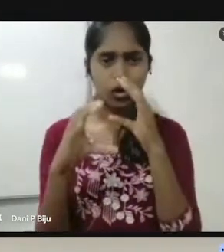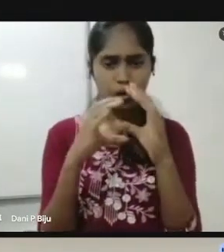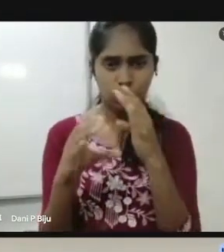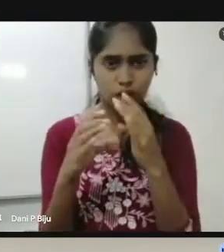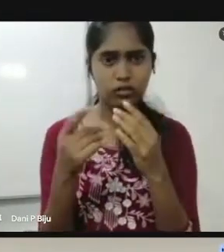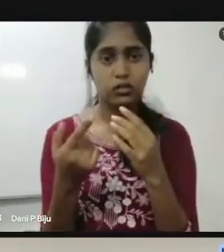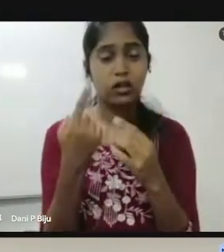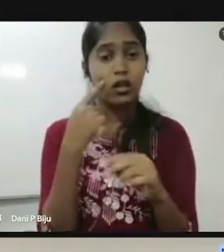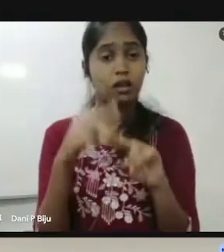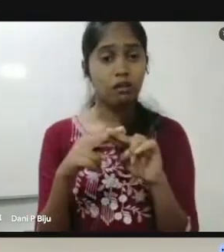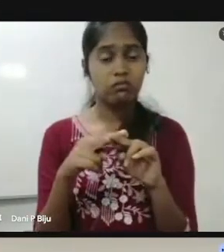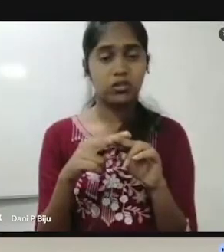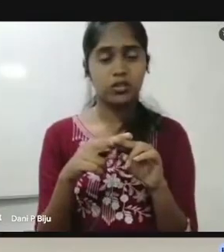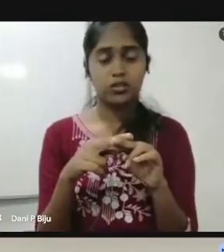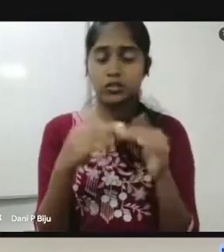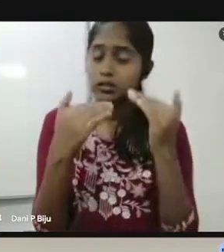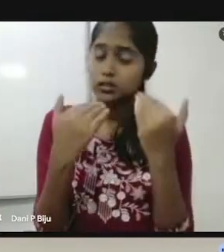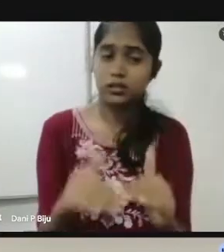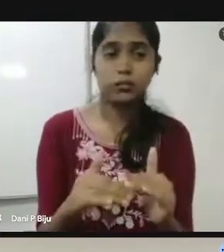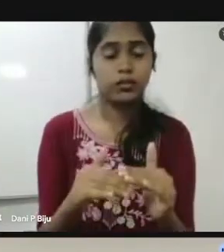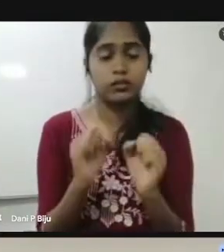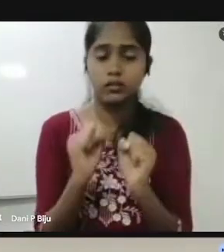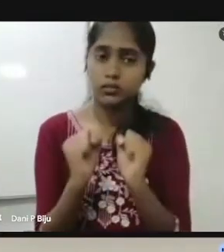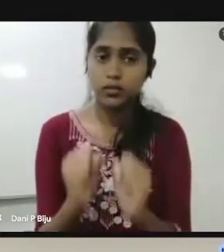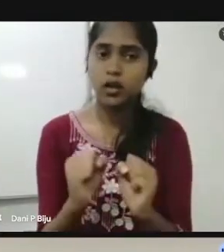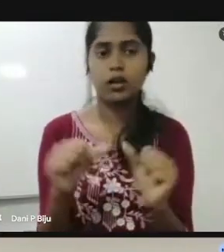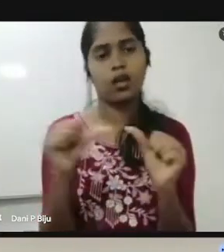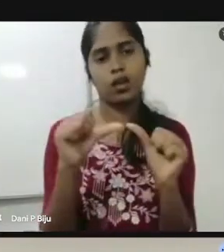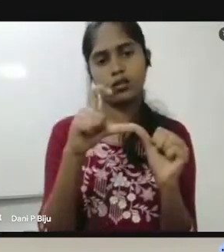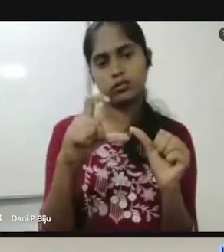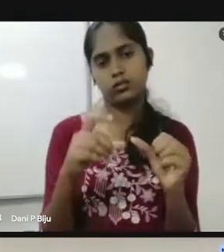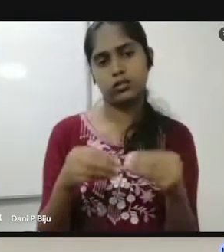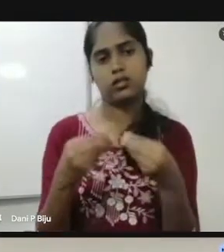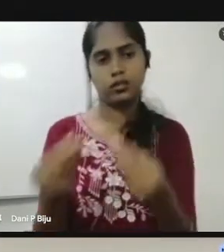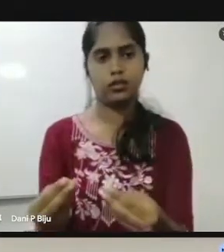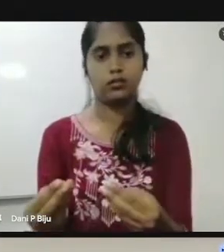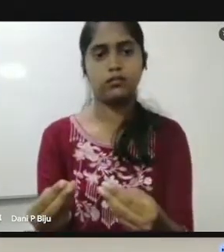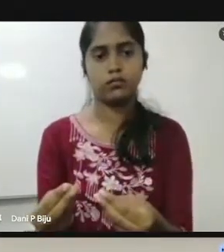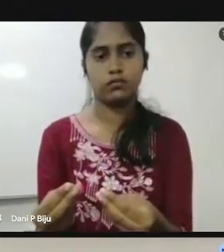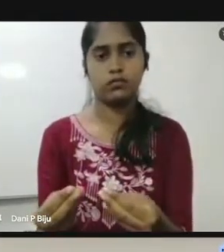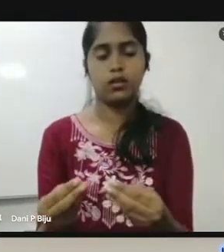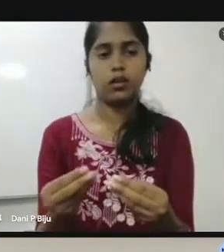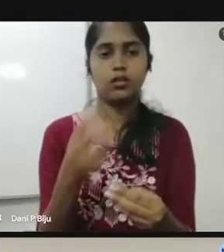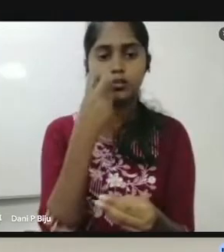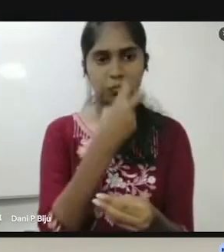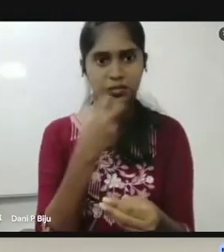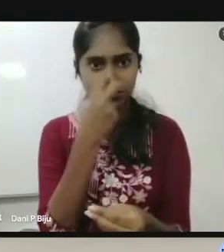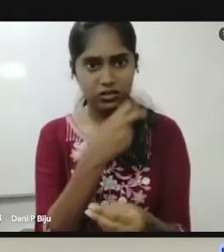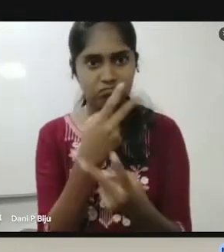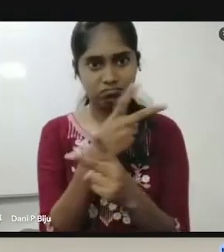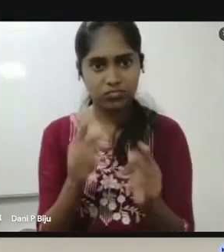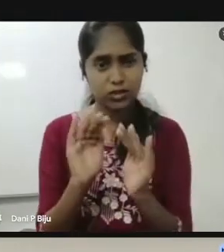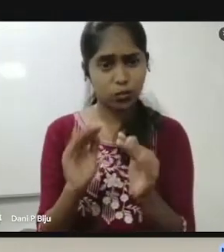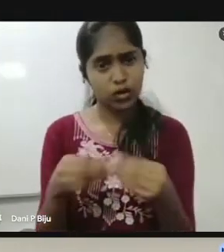തോട്ടാണ്. ആക്ച്വലി എല്ലാം നമ്മൾ ഇപ്പൊ സ്പീച്ചിന് കൊണ്ടുപോകുന്നുണ്ട്, സ്പീച്ച് തെറപ്പിക്ക് കുട്ടിയെ കൊണ്ടുപോകുന്നുണ്ട്. പക്ഷെ ഇത്രയും വർഷമായിട്ടും സംസാരമൊന്നും വരുന്നില്ല. അപ്പൊ